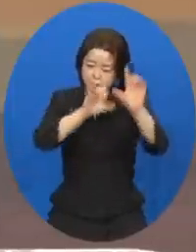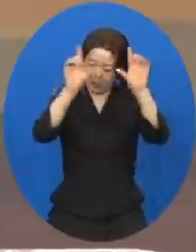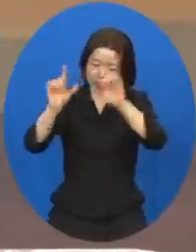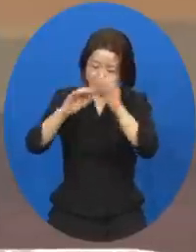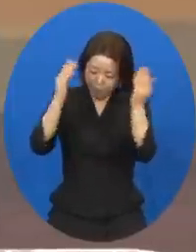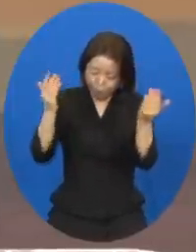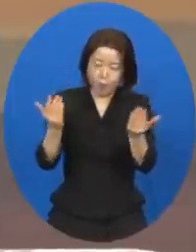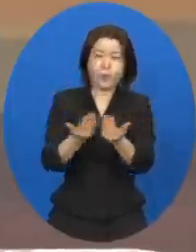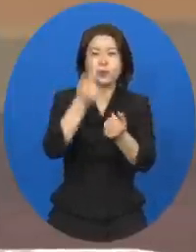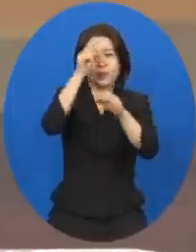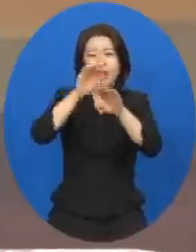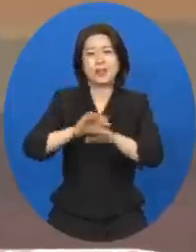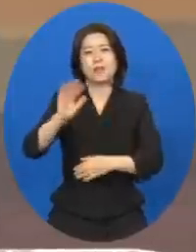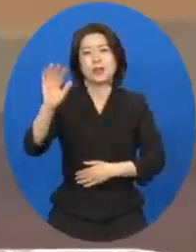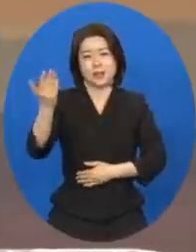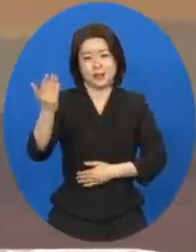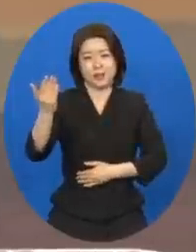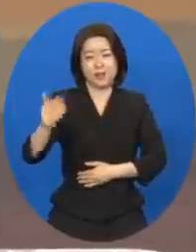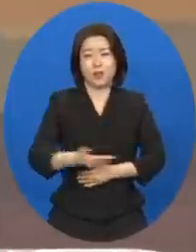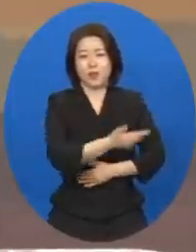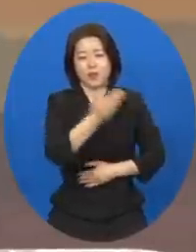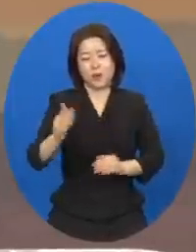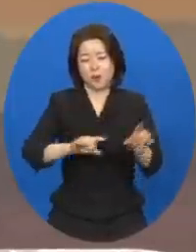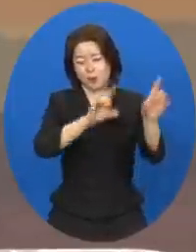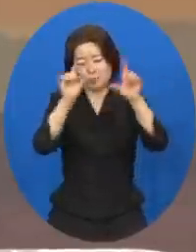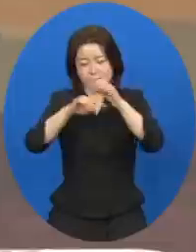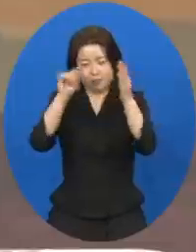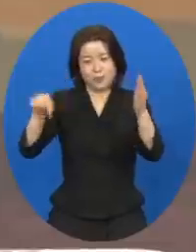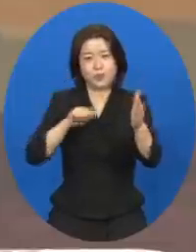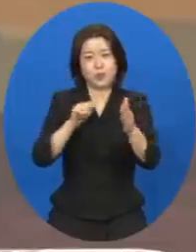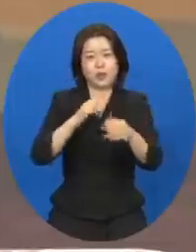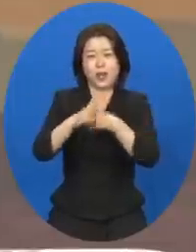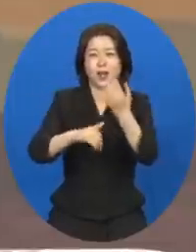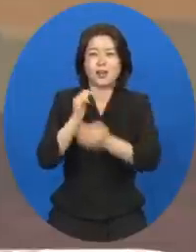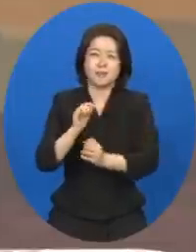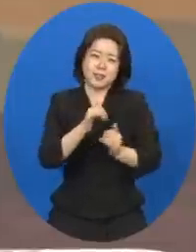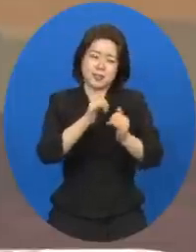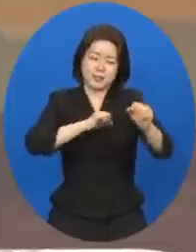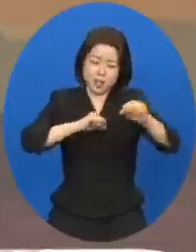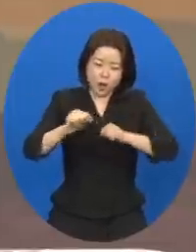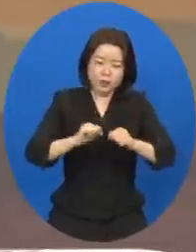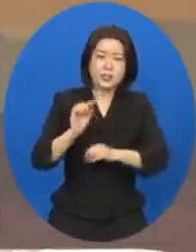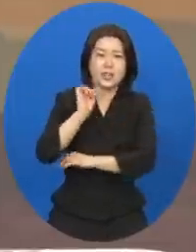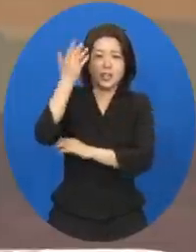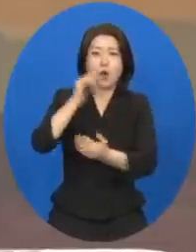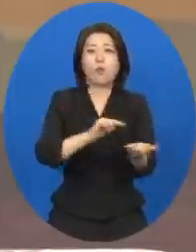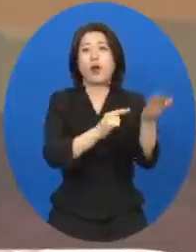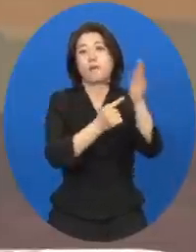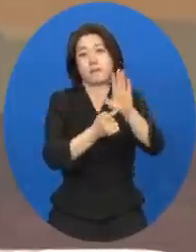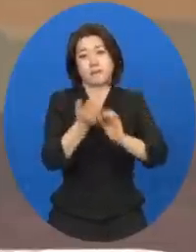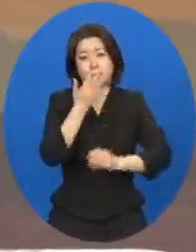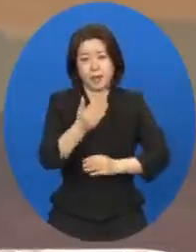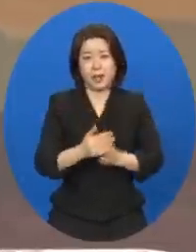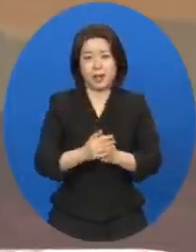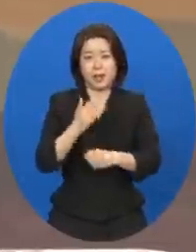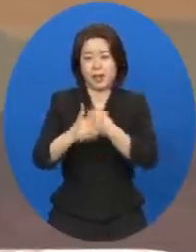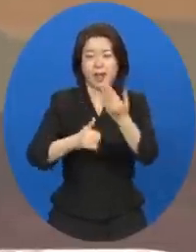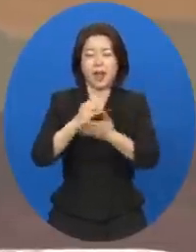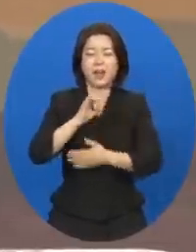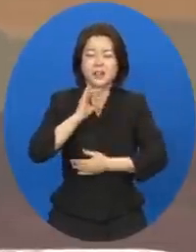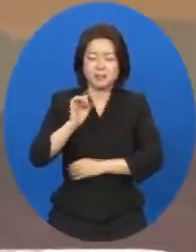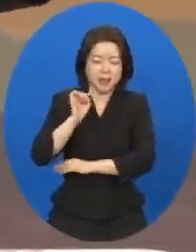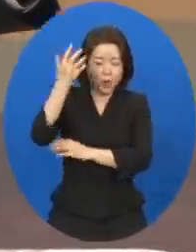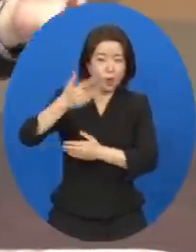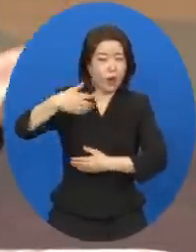예배가 되고 여러분의 삶 속에 하나님의 역사와 영광이 나타나요. 하나님만 영광 받으시는 게